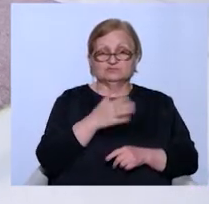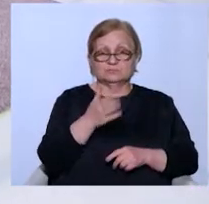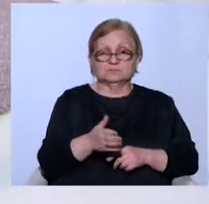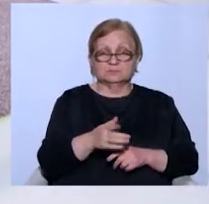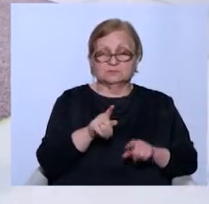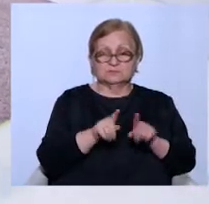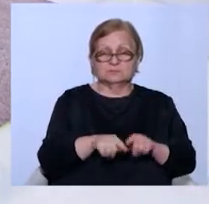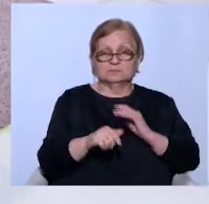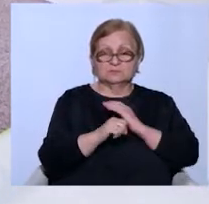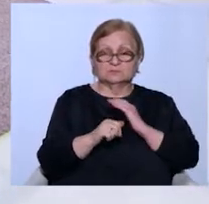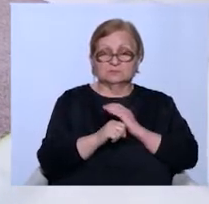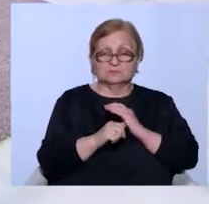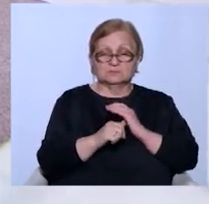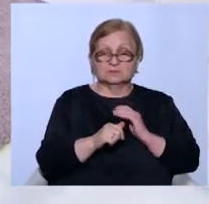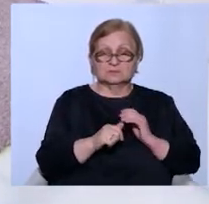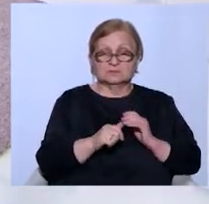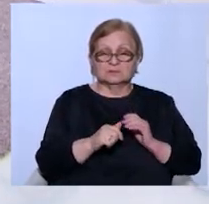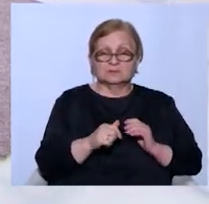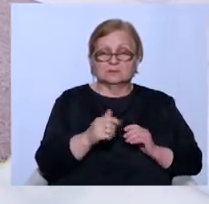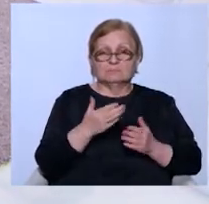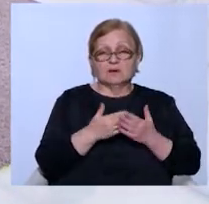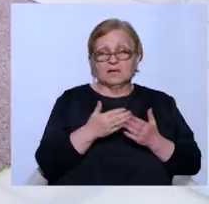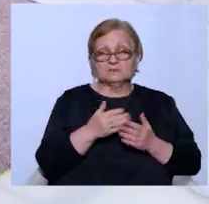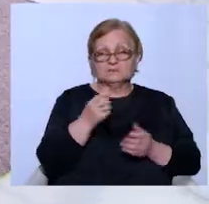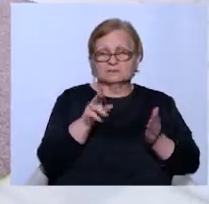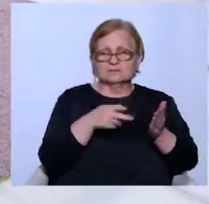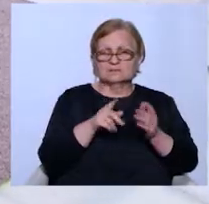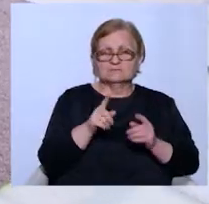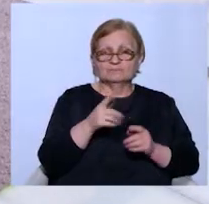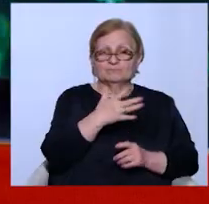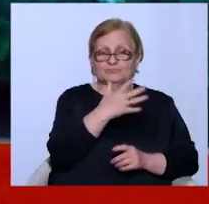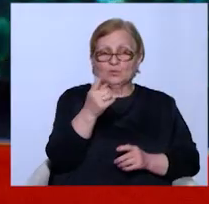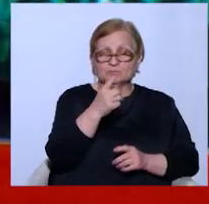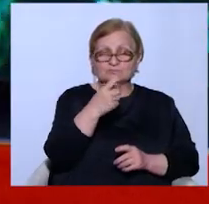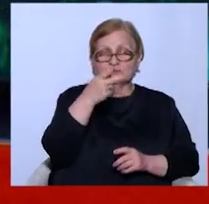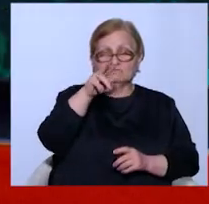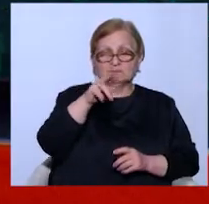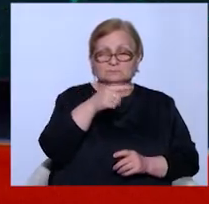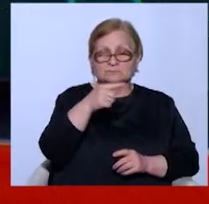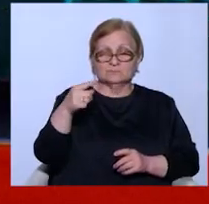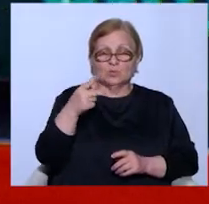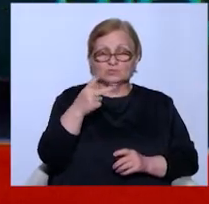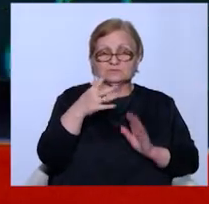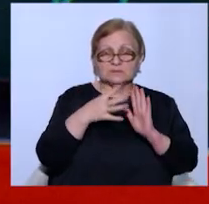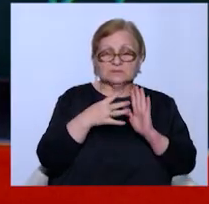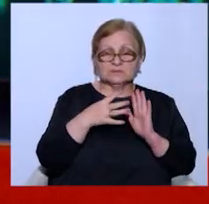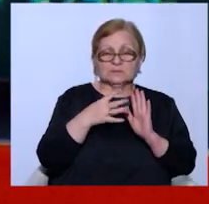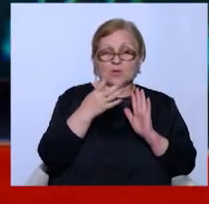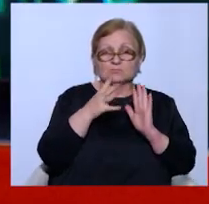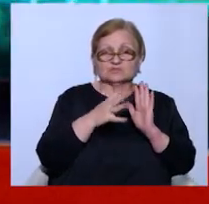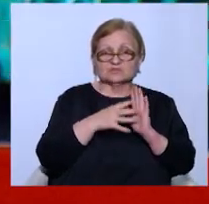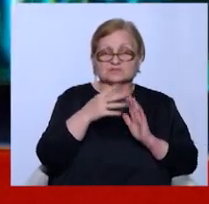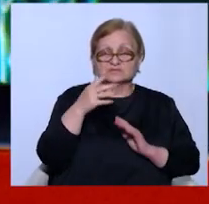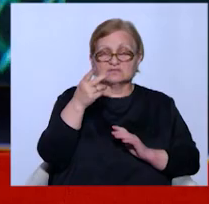ასევე გვეხმარება, ინახეთ, როგორ გამოთვლებს. აი მაგალითად მაქვს მოცემული 51-ის კვადრატს - 29-ის კვადრატი. 49-ის